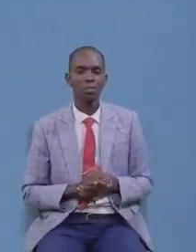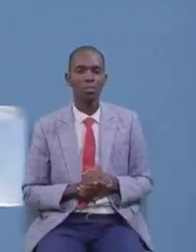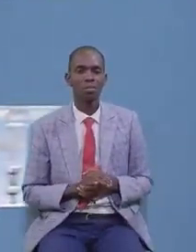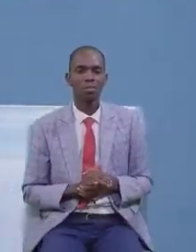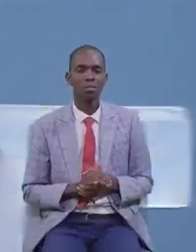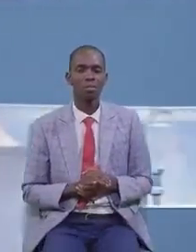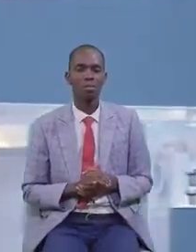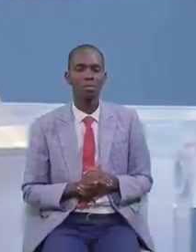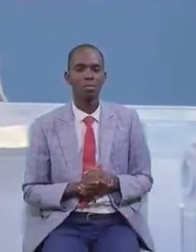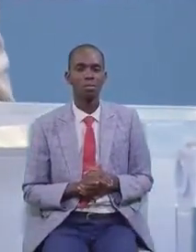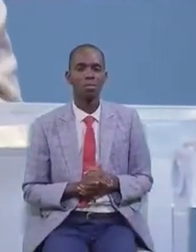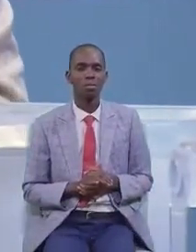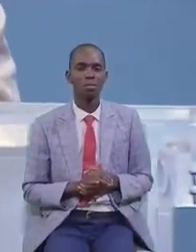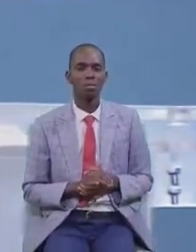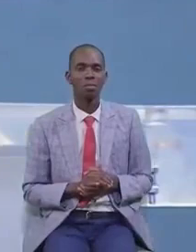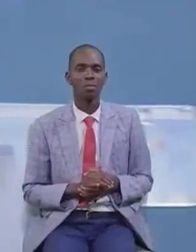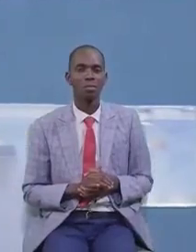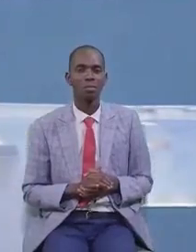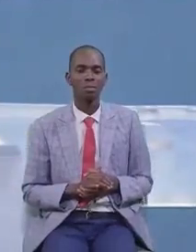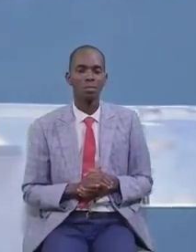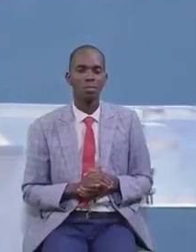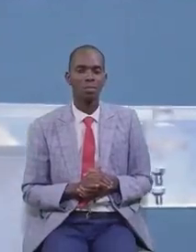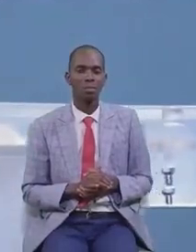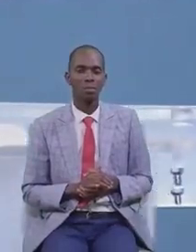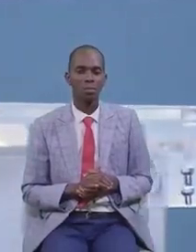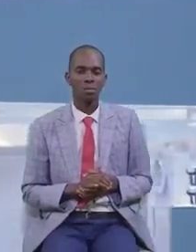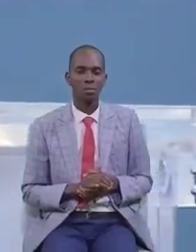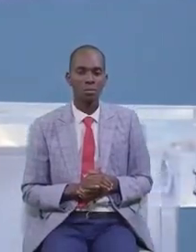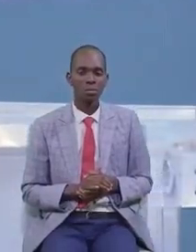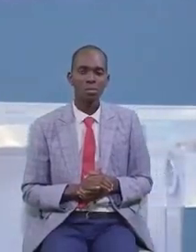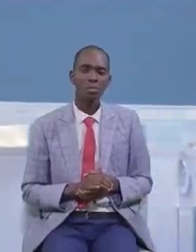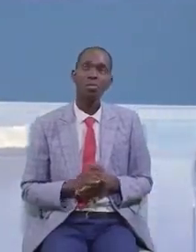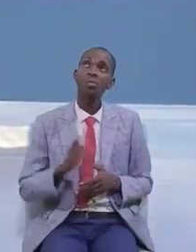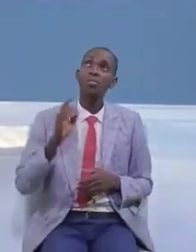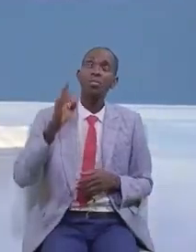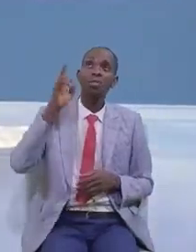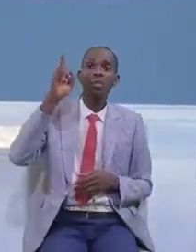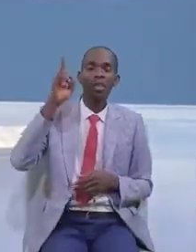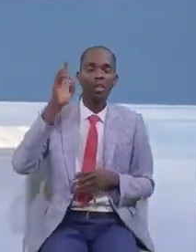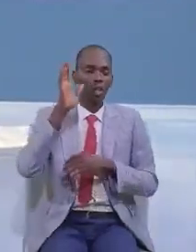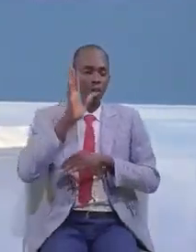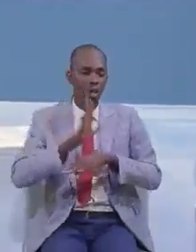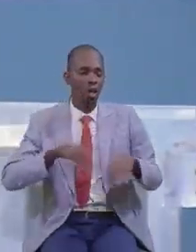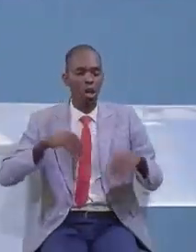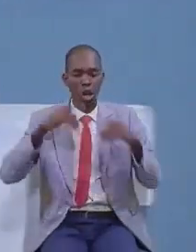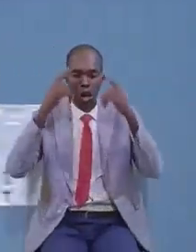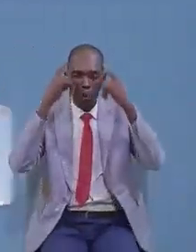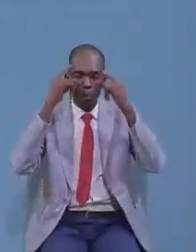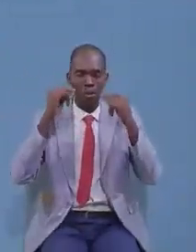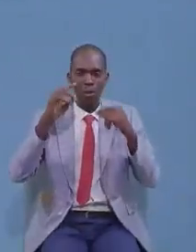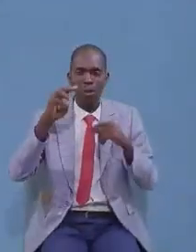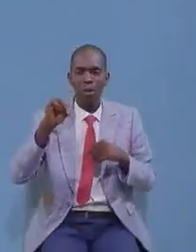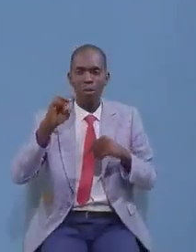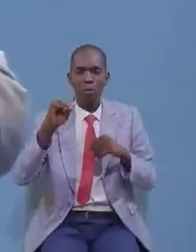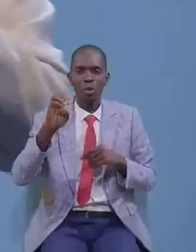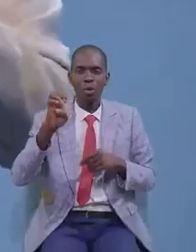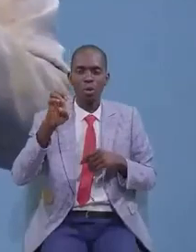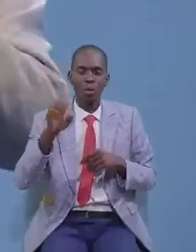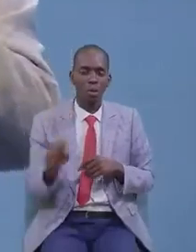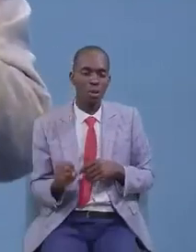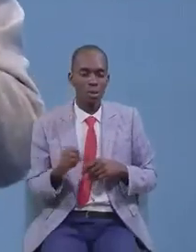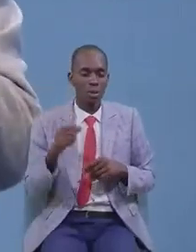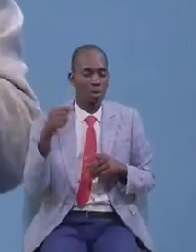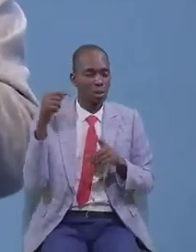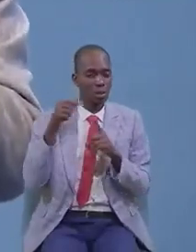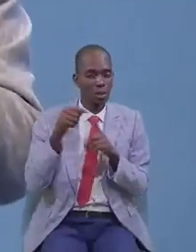దేవుని పిలుపును తన జీవితంలో మార్పు చేసుకోవడానికి ఇష్టపడలేదు. He called Moses. ఆయన మోషేను పిలిచాడు. And Moses had to